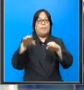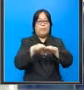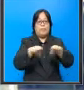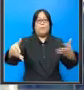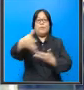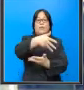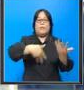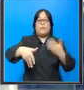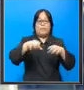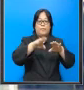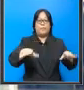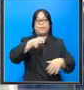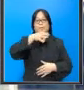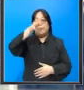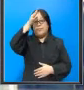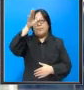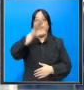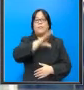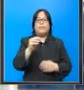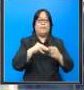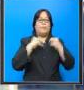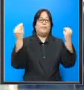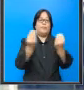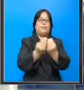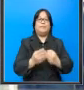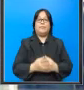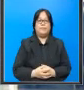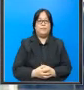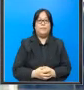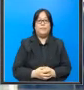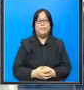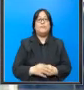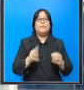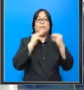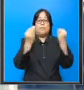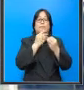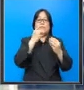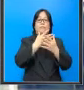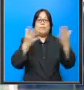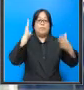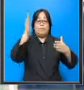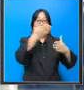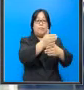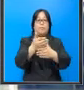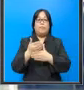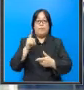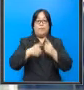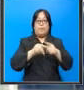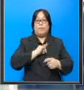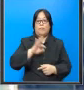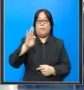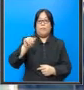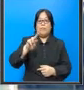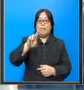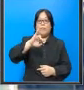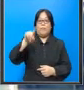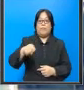saksikan saya bagi contoh di jalan Ma'ruf daripada bangsa Shopping Center menuju ke mesjid Sayyidina